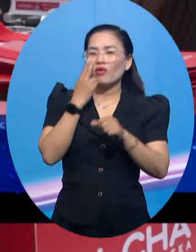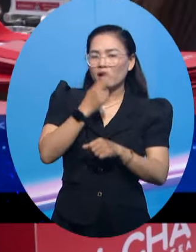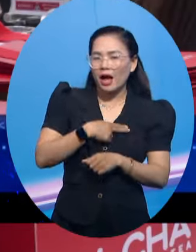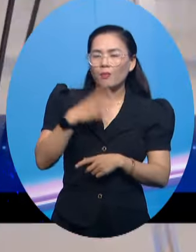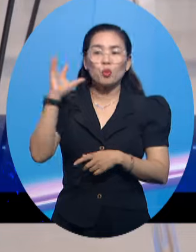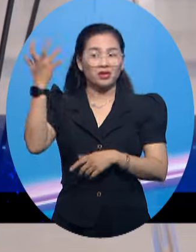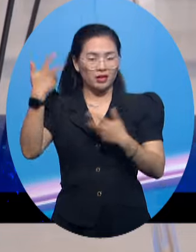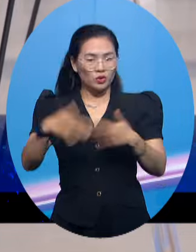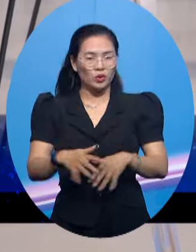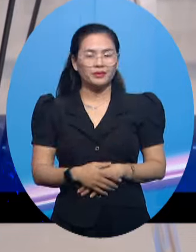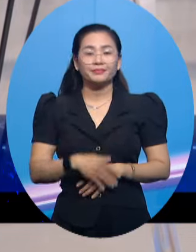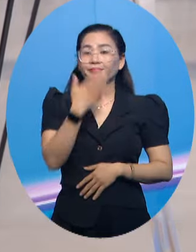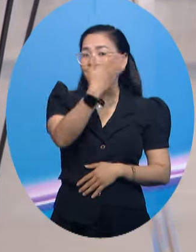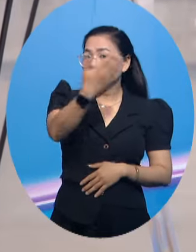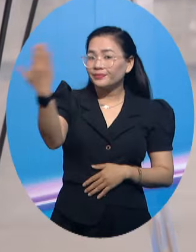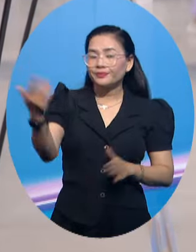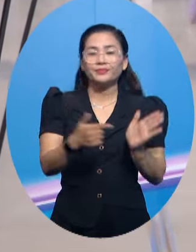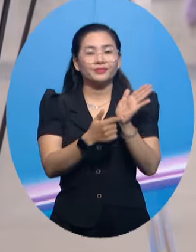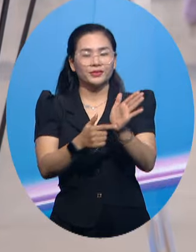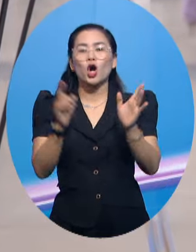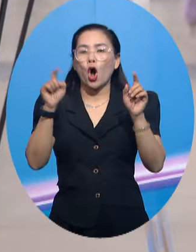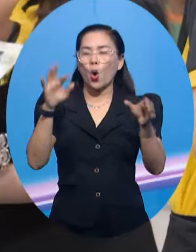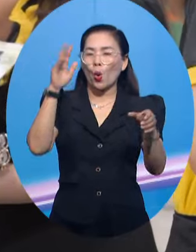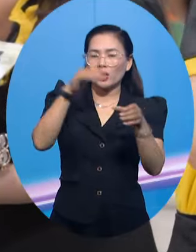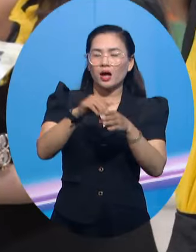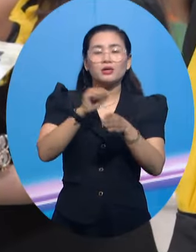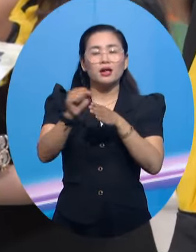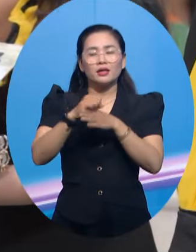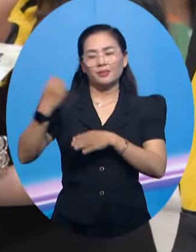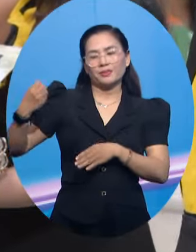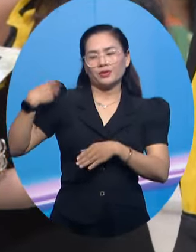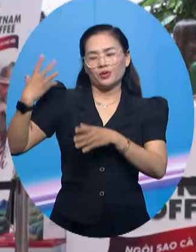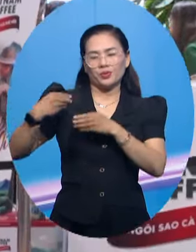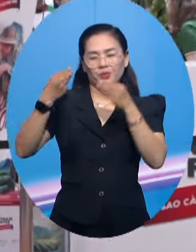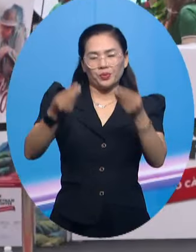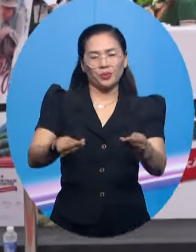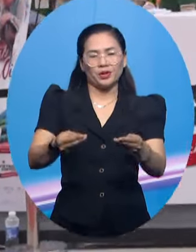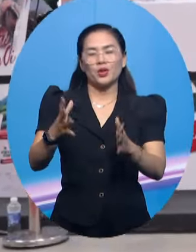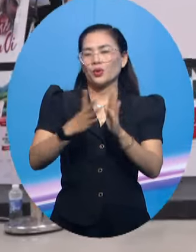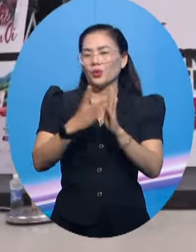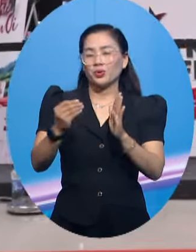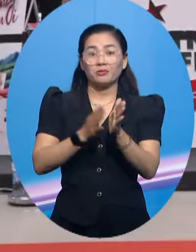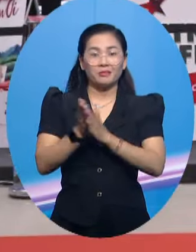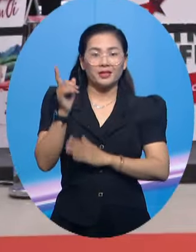tế. Trong khuôn khổ triển lãm, đồng thời diễn ra chuỗi hội thảo trải nghiệm nhượng quyền quốc tế với nhiều nội dung đặc sắc.